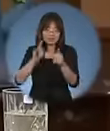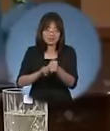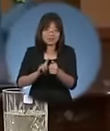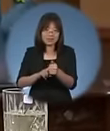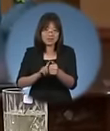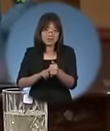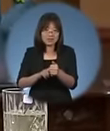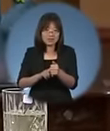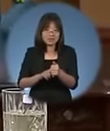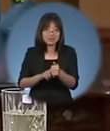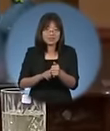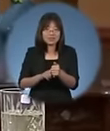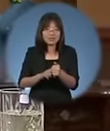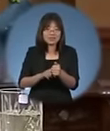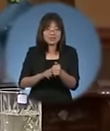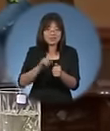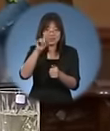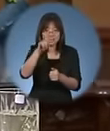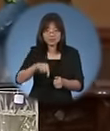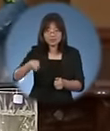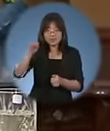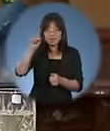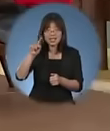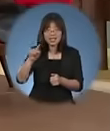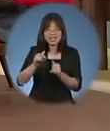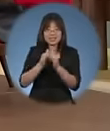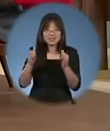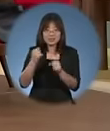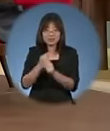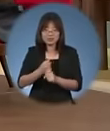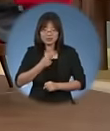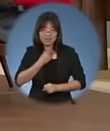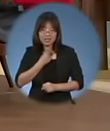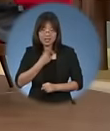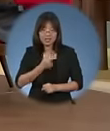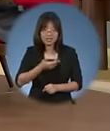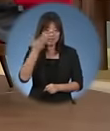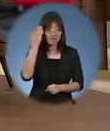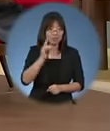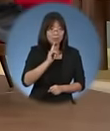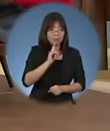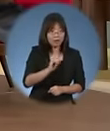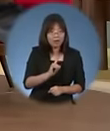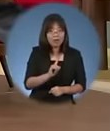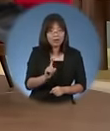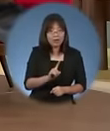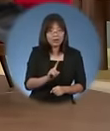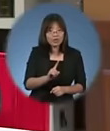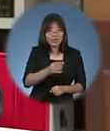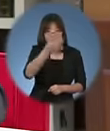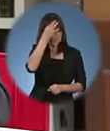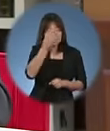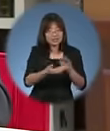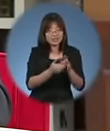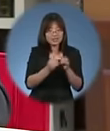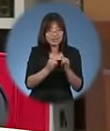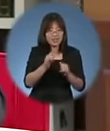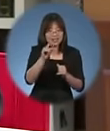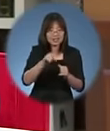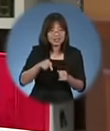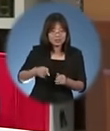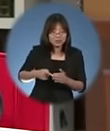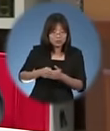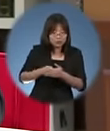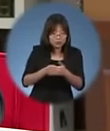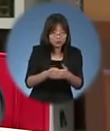이렇게 U자형 인재를 만들겠다. 근데 옛날에 그런 말이 있었죠. 이제 이거 장인이 되어라. 한우물을 파라. 한우물